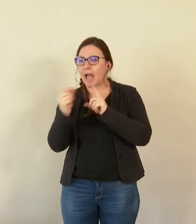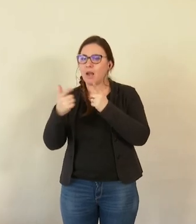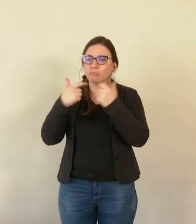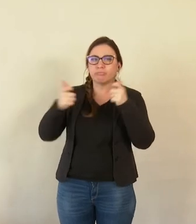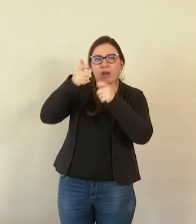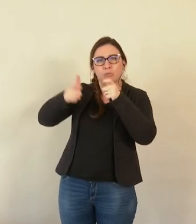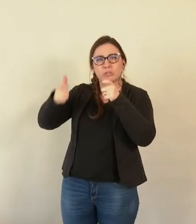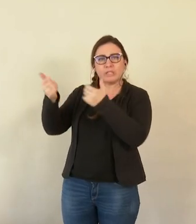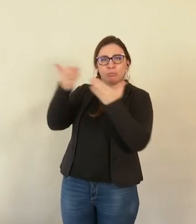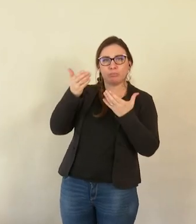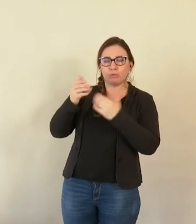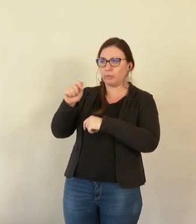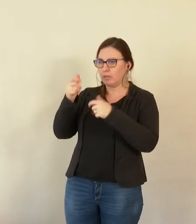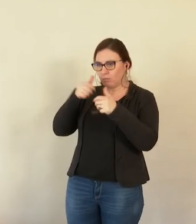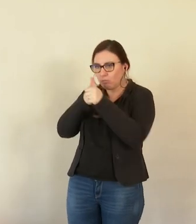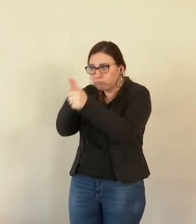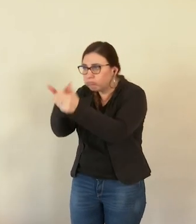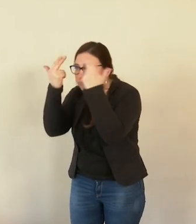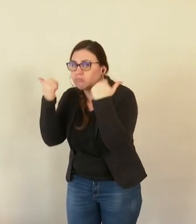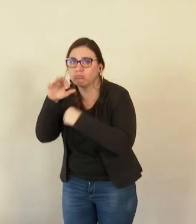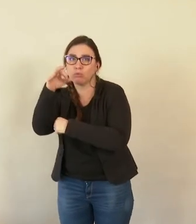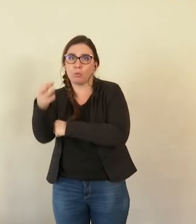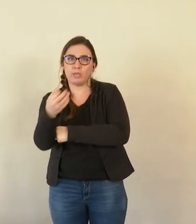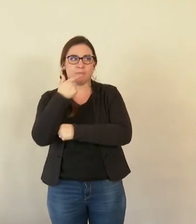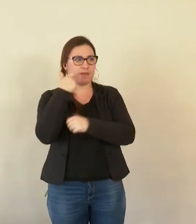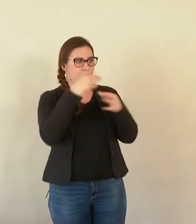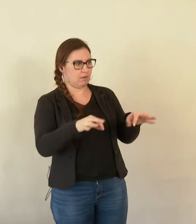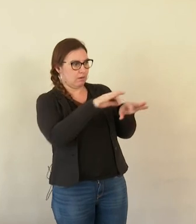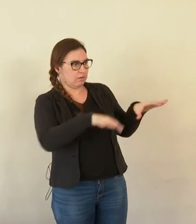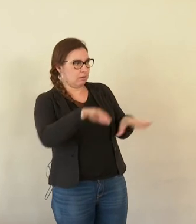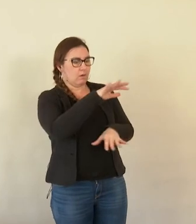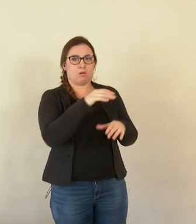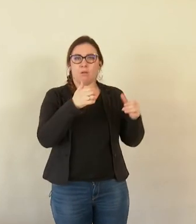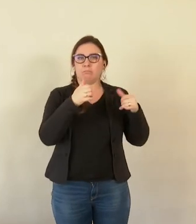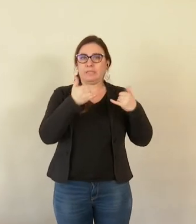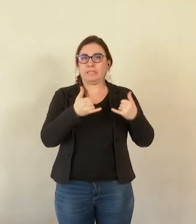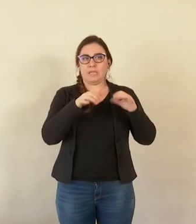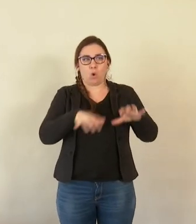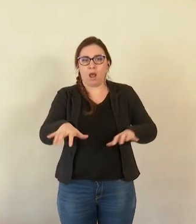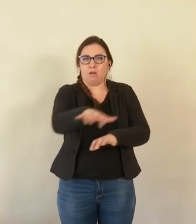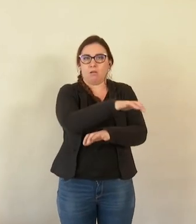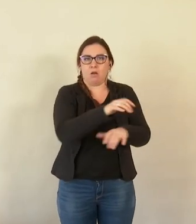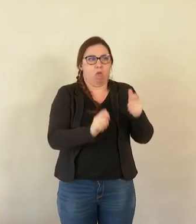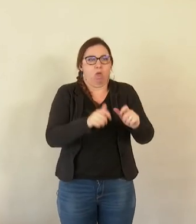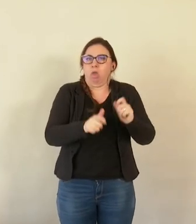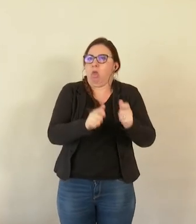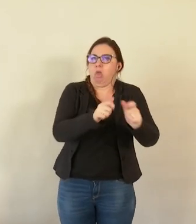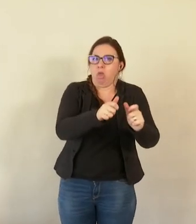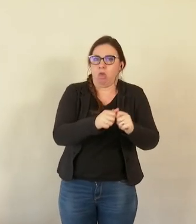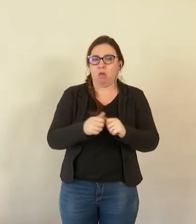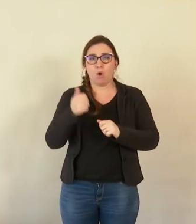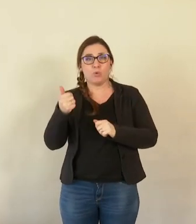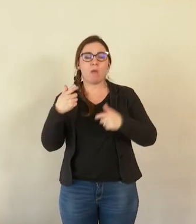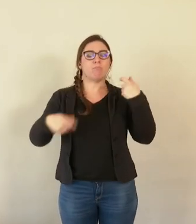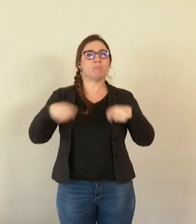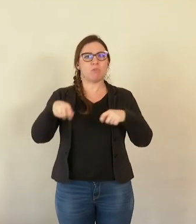l'industrie agroalimentaire et de la grande distribution en laissant les locaux vivoter il donne de la souplesse là où il faudrait